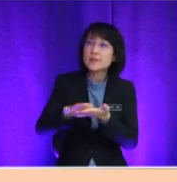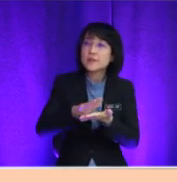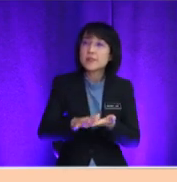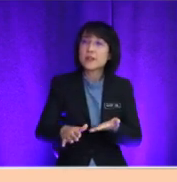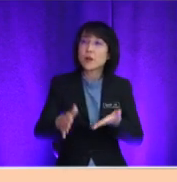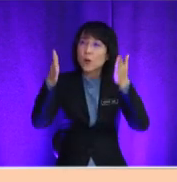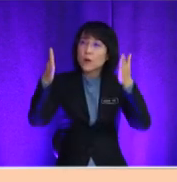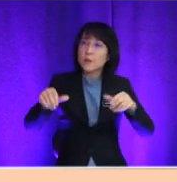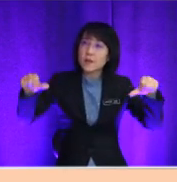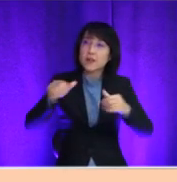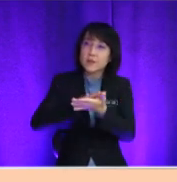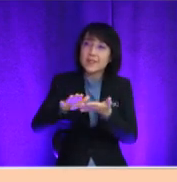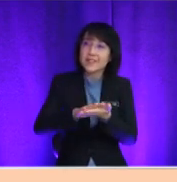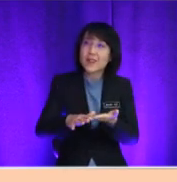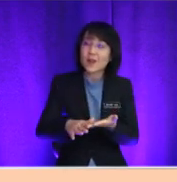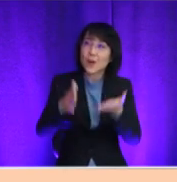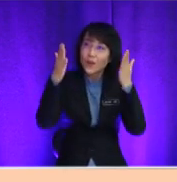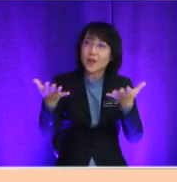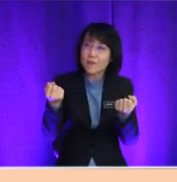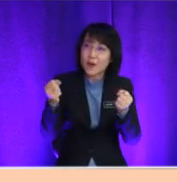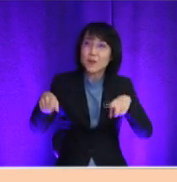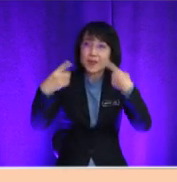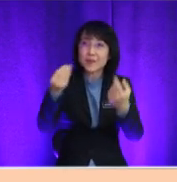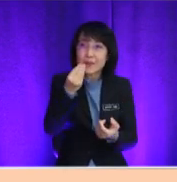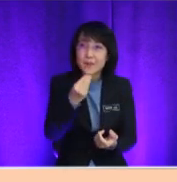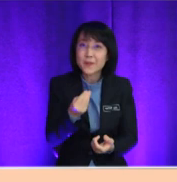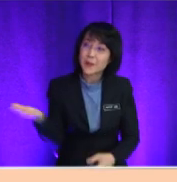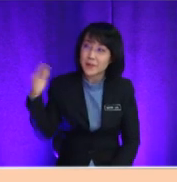kemudian bawa lagi akar-akarnya